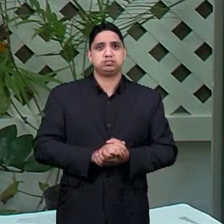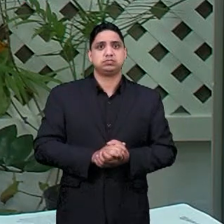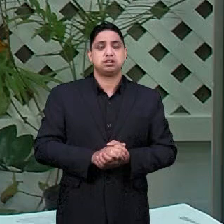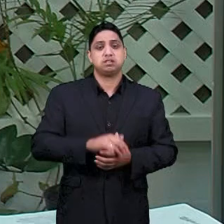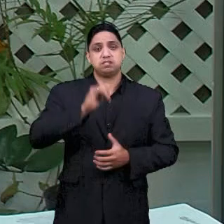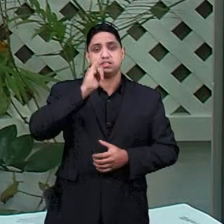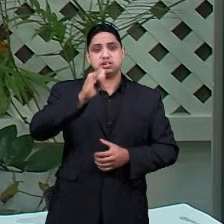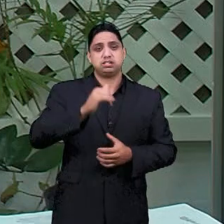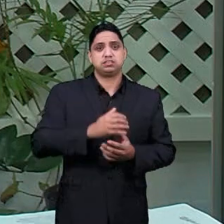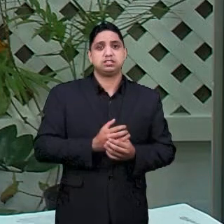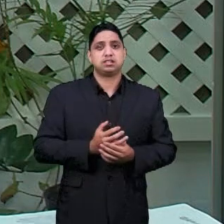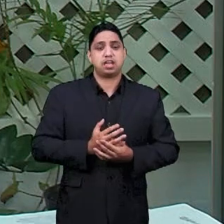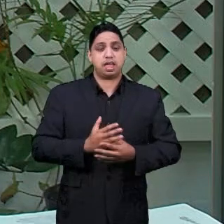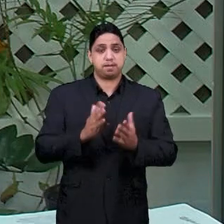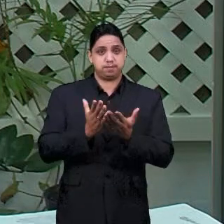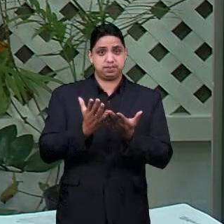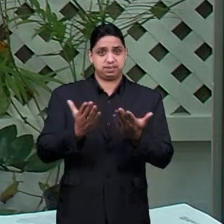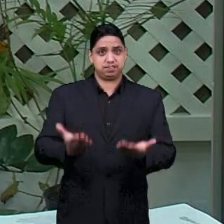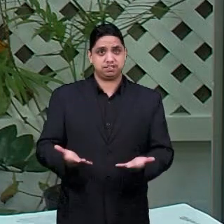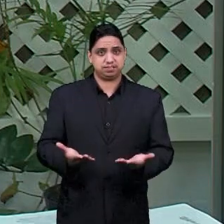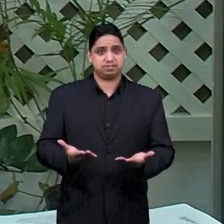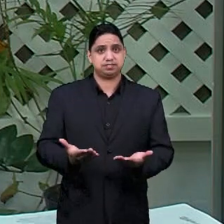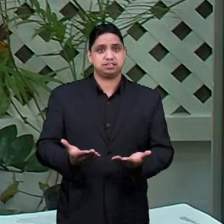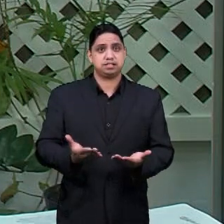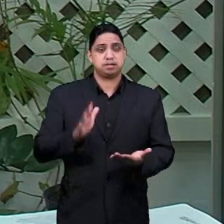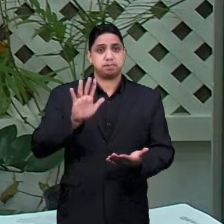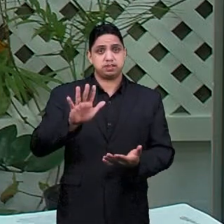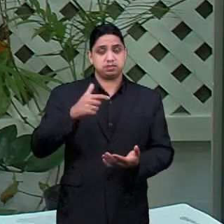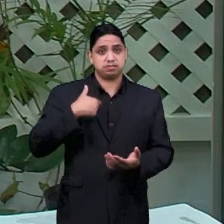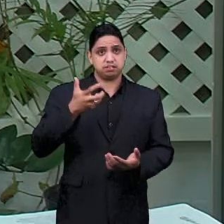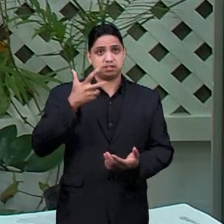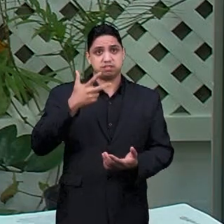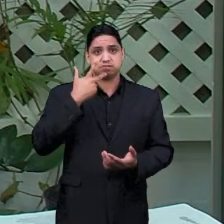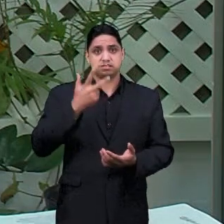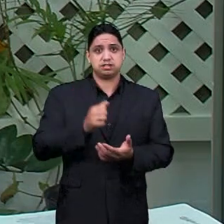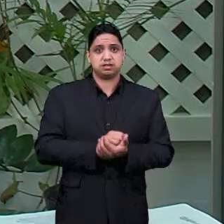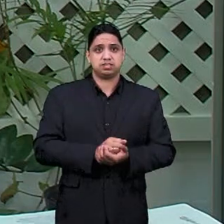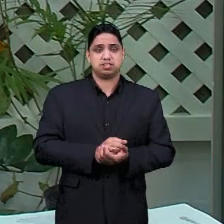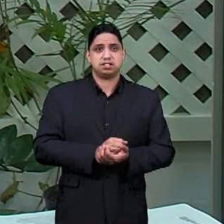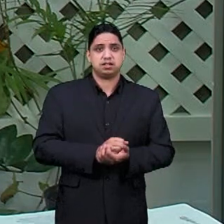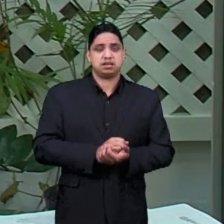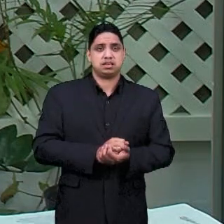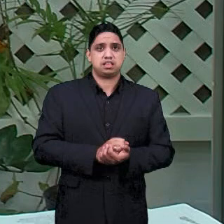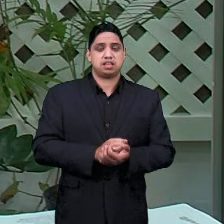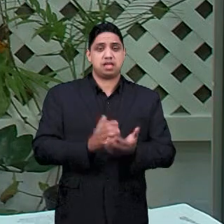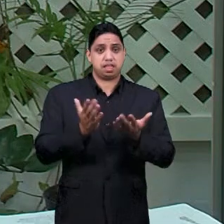frères et sœurs, j'ai mis la Bible ici, mais je veux vous dire que la Bible est mise